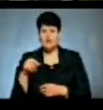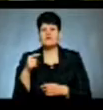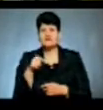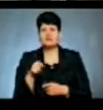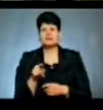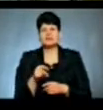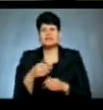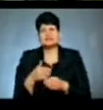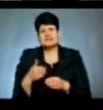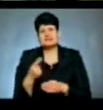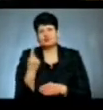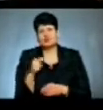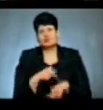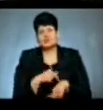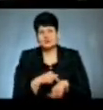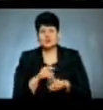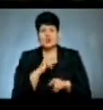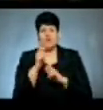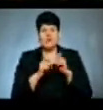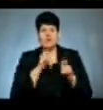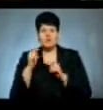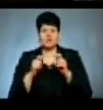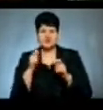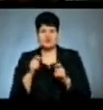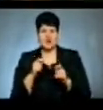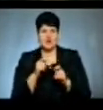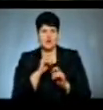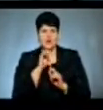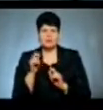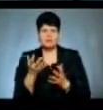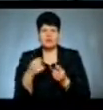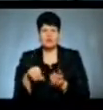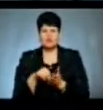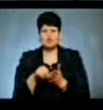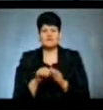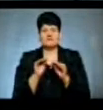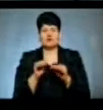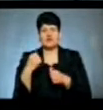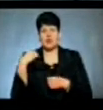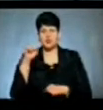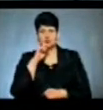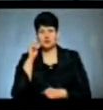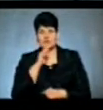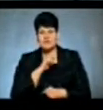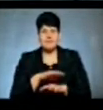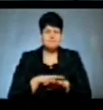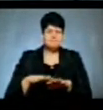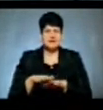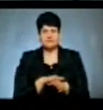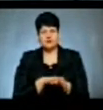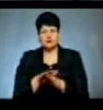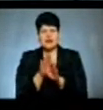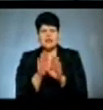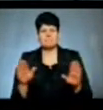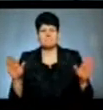Петро Порошенко вручив переможцям районних етапів фестивалю нагороди і взяв участь у встановленні рекорду України. Наймасовіше виконання